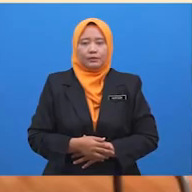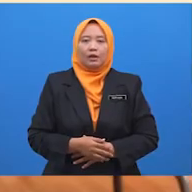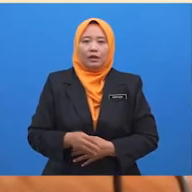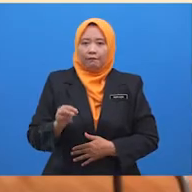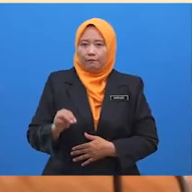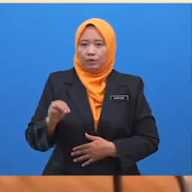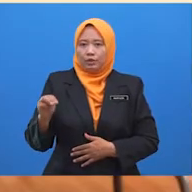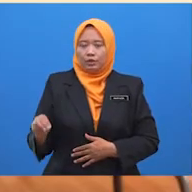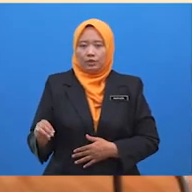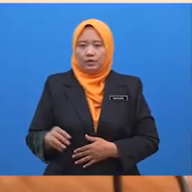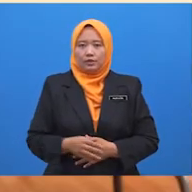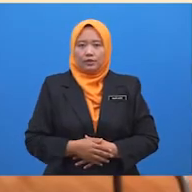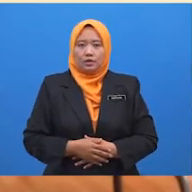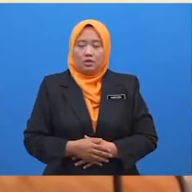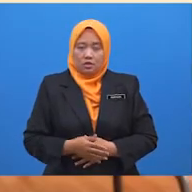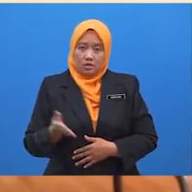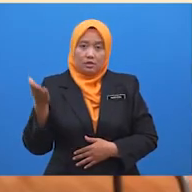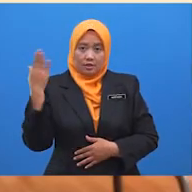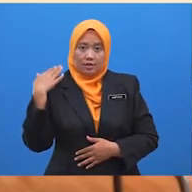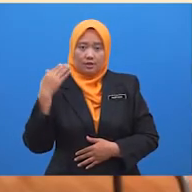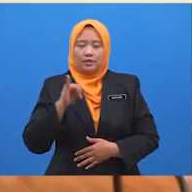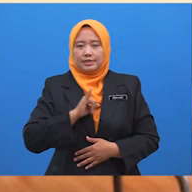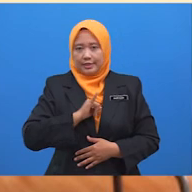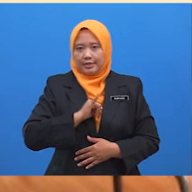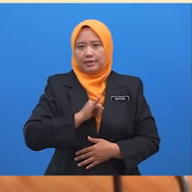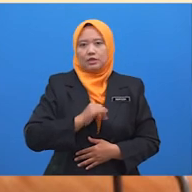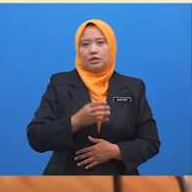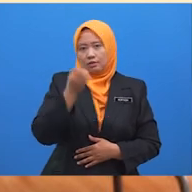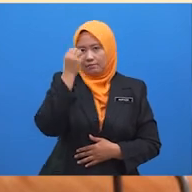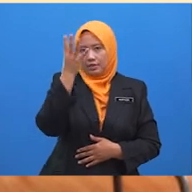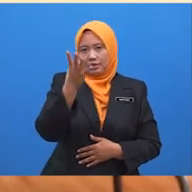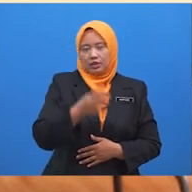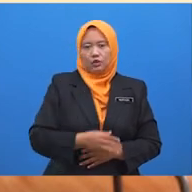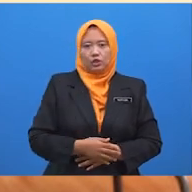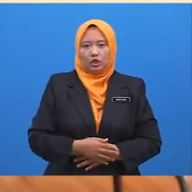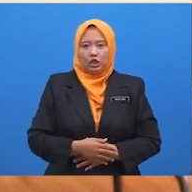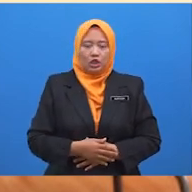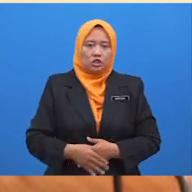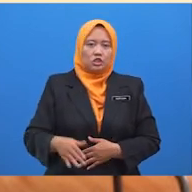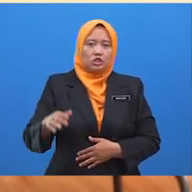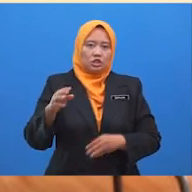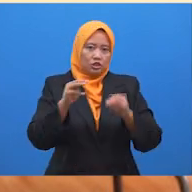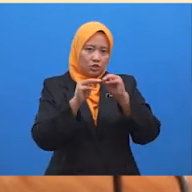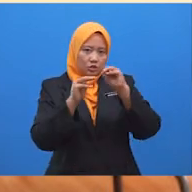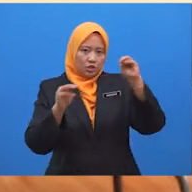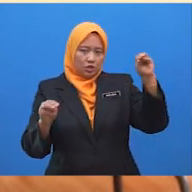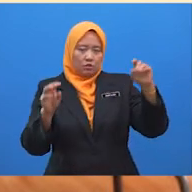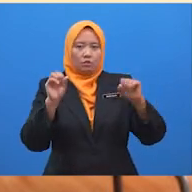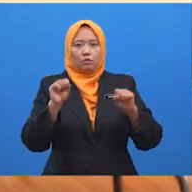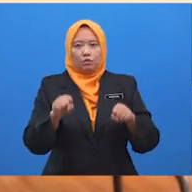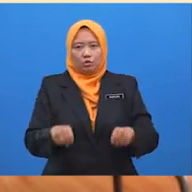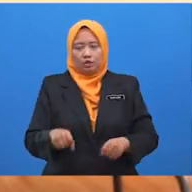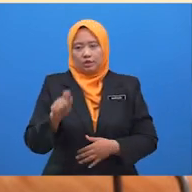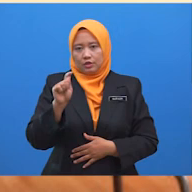Murid-murid, sebentar tadi saya ada menerangkan bahawa kecerunan boleh ditentukan